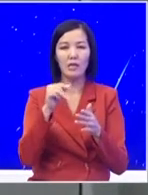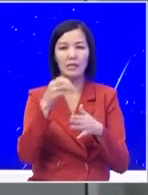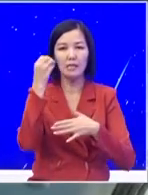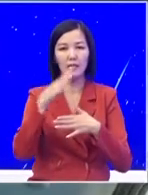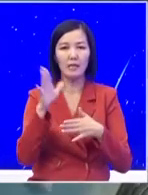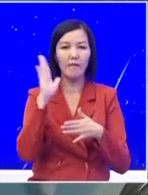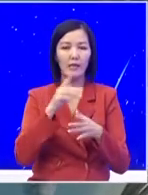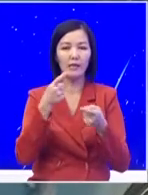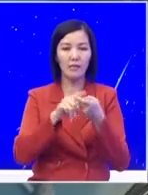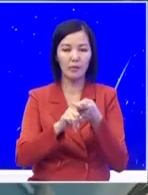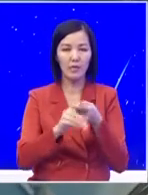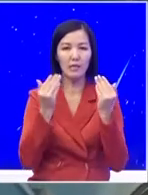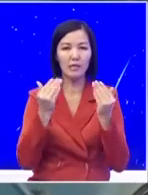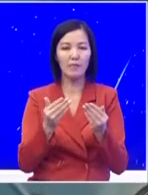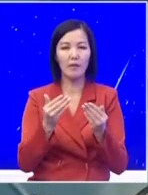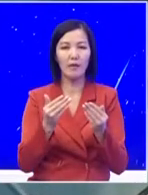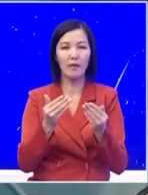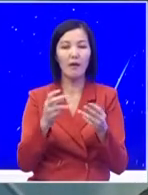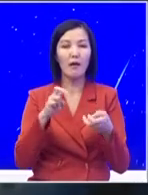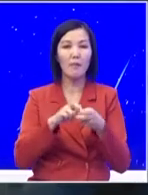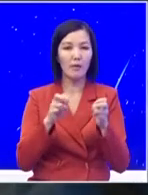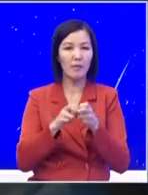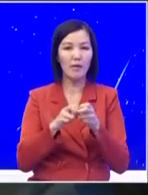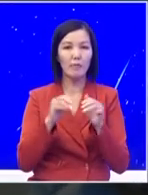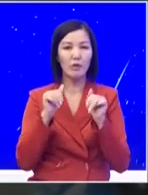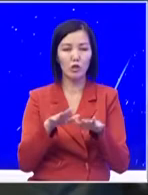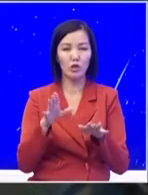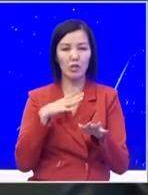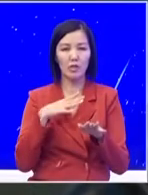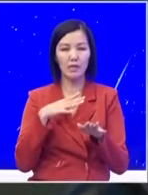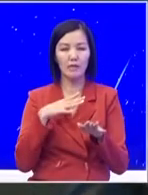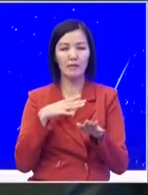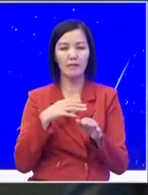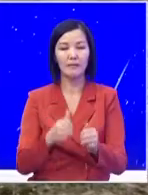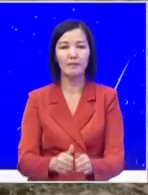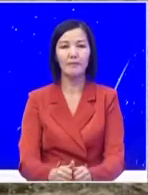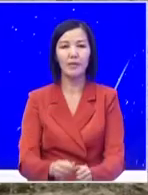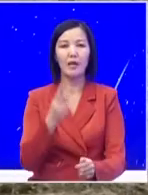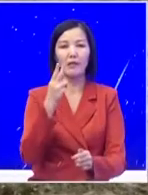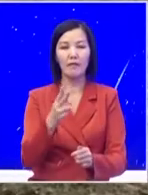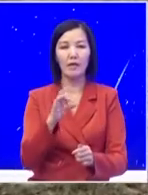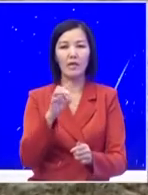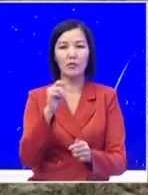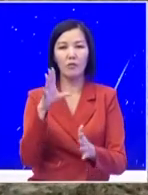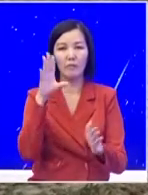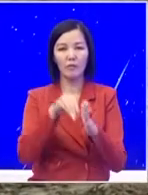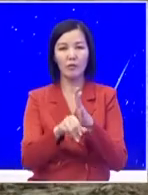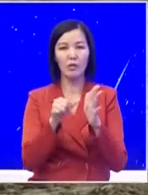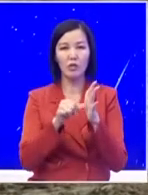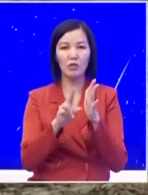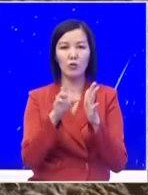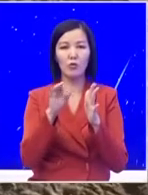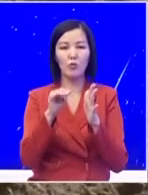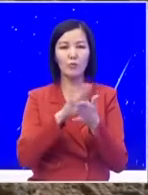центральное водоснабжение. Теперь походы с флягами и ведрами остались для многих сельчан в прошлом. Два резервуара вмещают 600